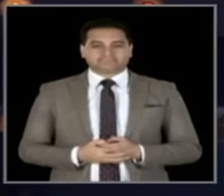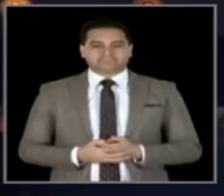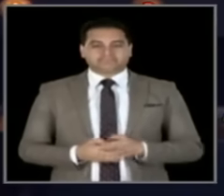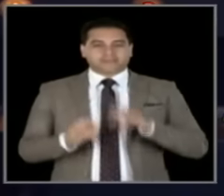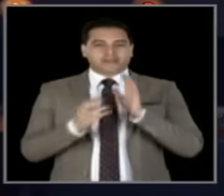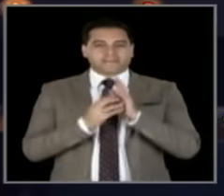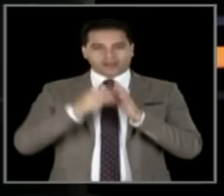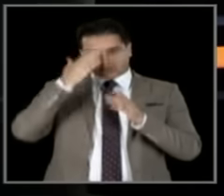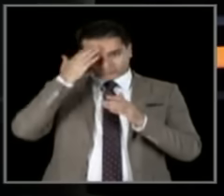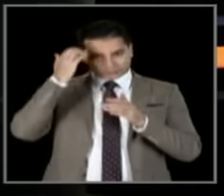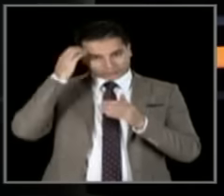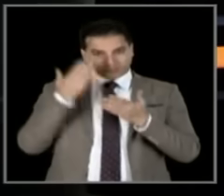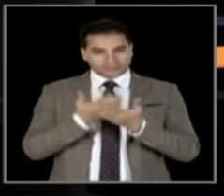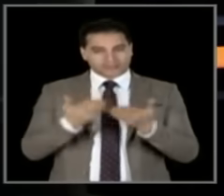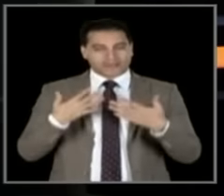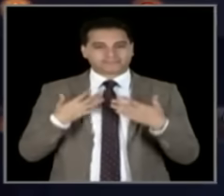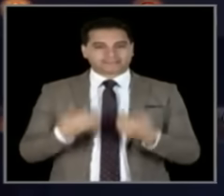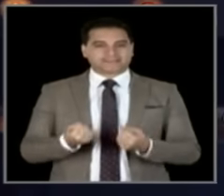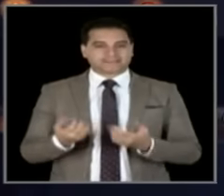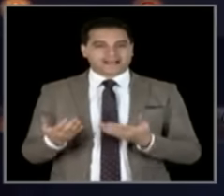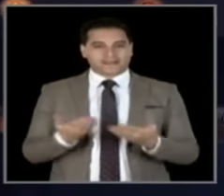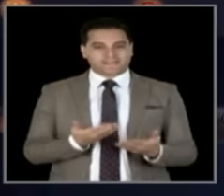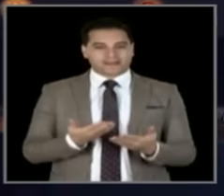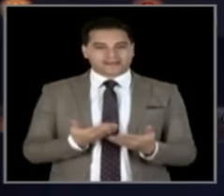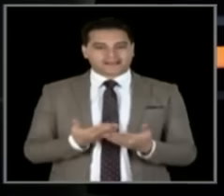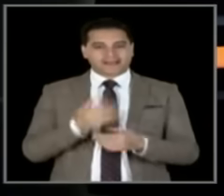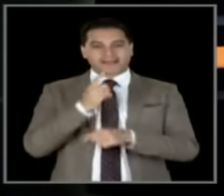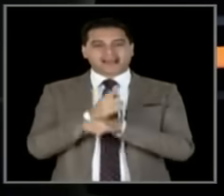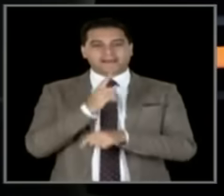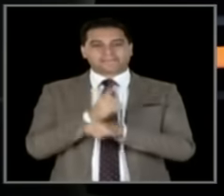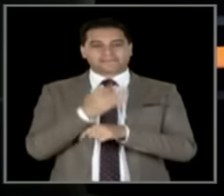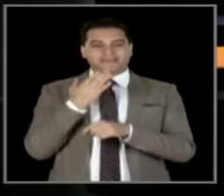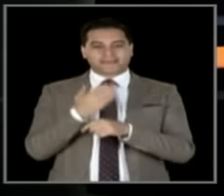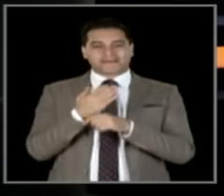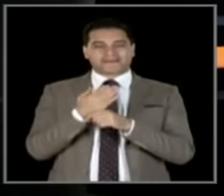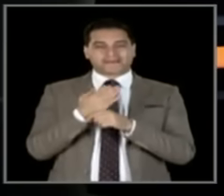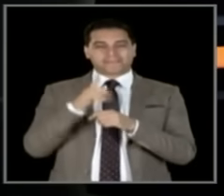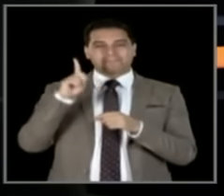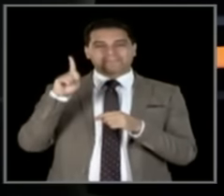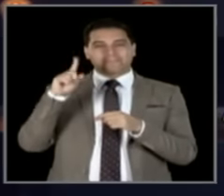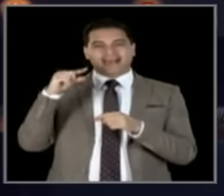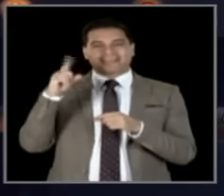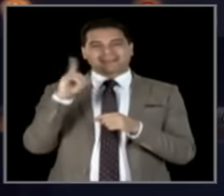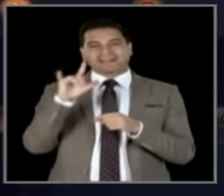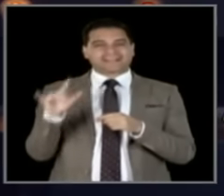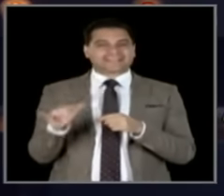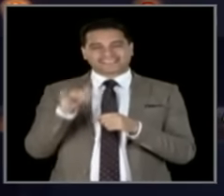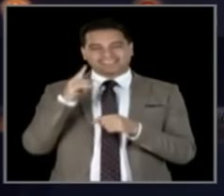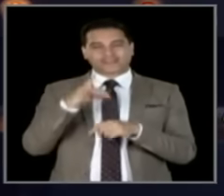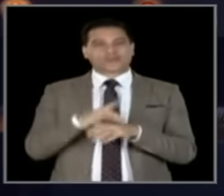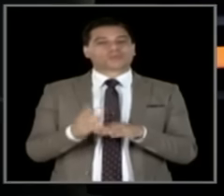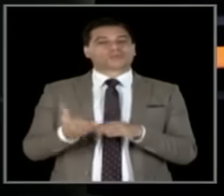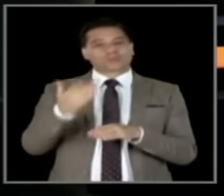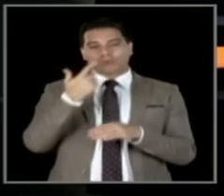جامعة أسيوط الحمد لله على السلامة. الله يسلمك يا كابتن بدري. ايوه يا دكتور، ايه اللي حصل الماتش اللي